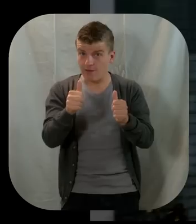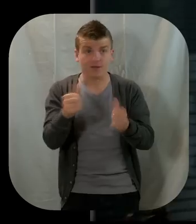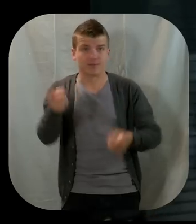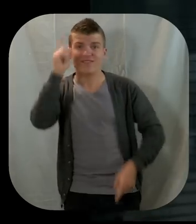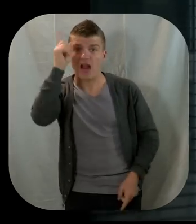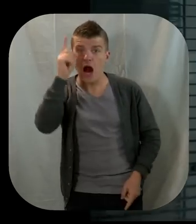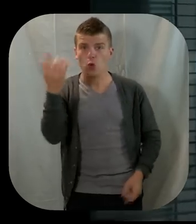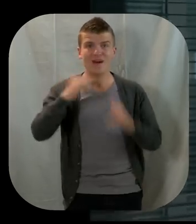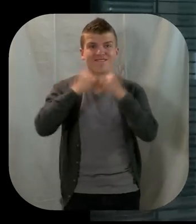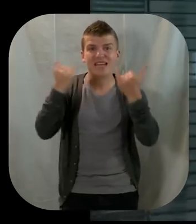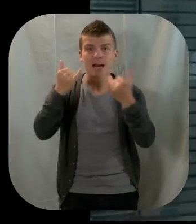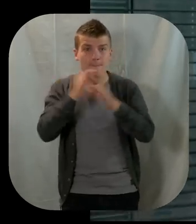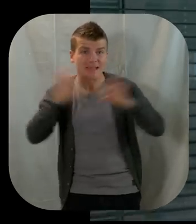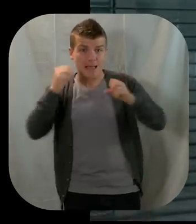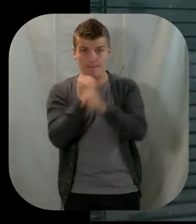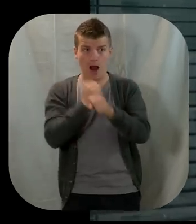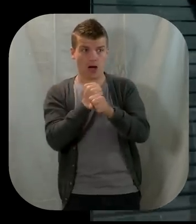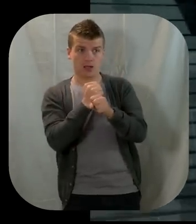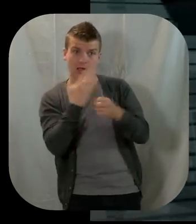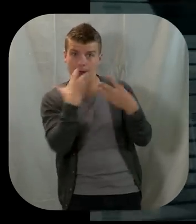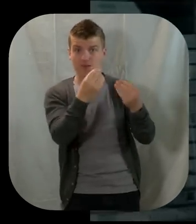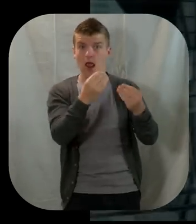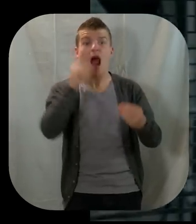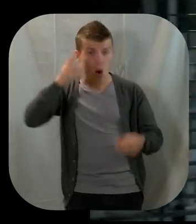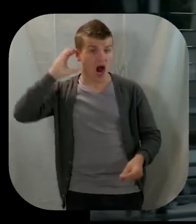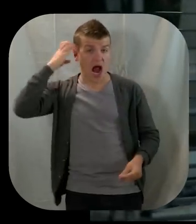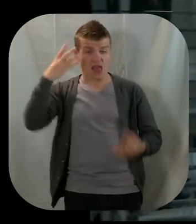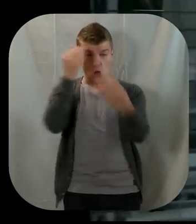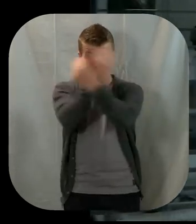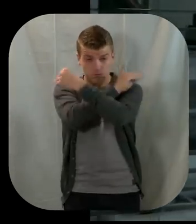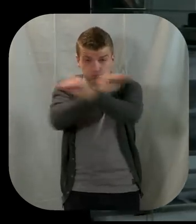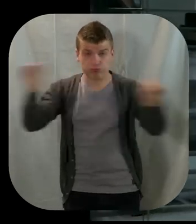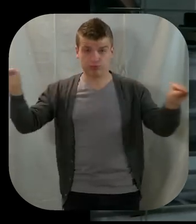veröffentlicht. Auch im Radio wird die Unwetterwarnung verbreitet.